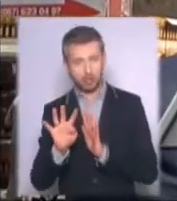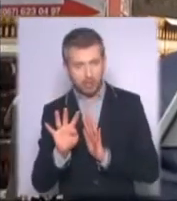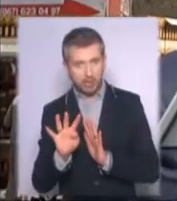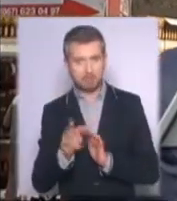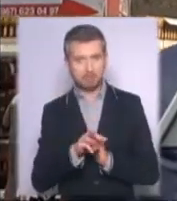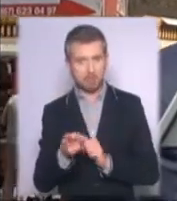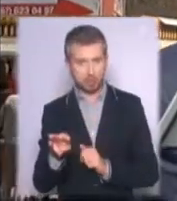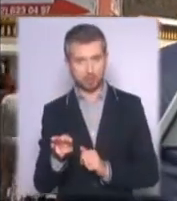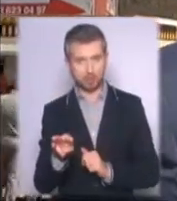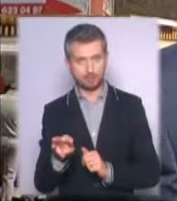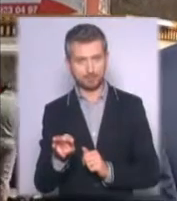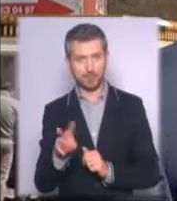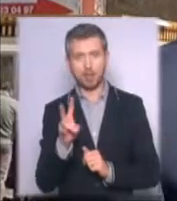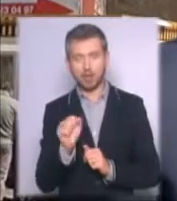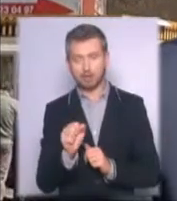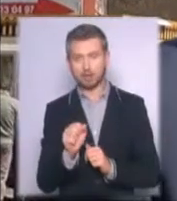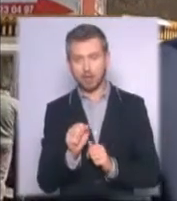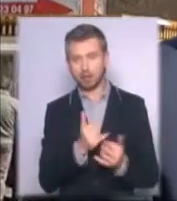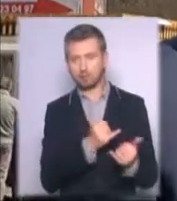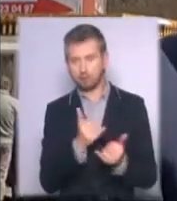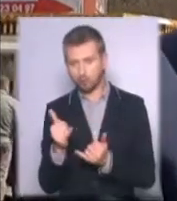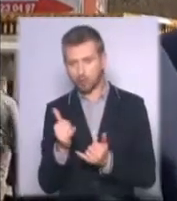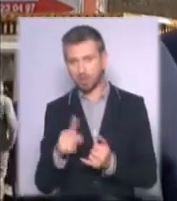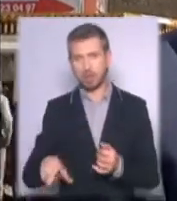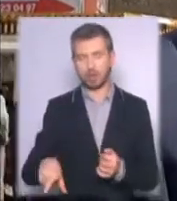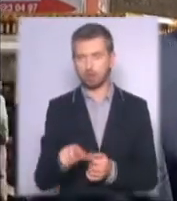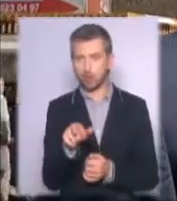264 мільйона на утримання дорог